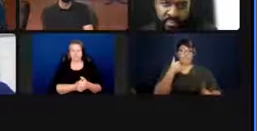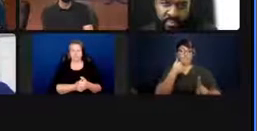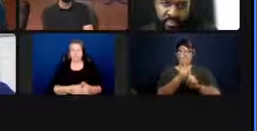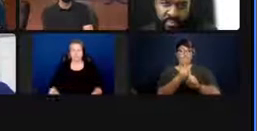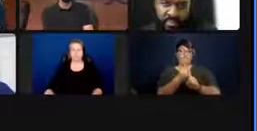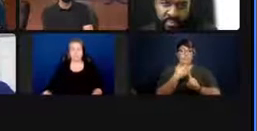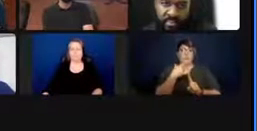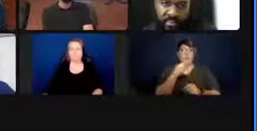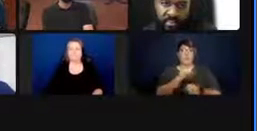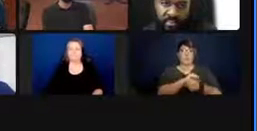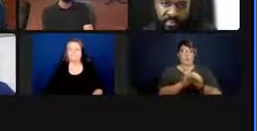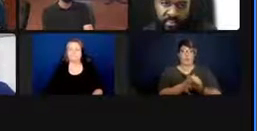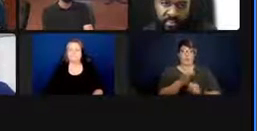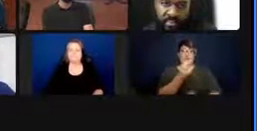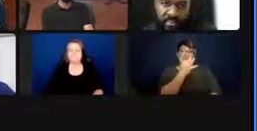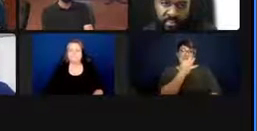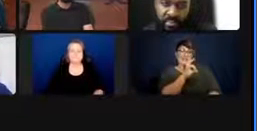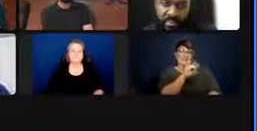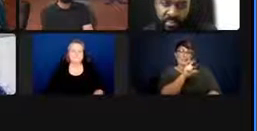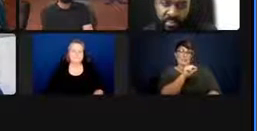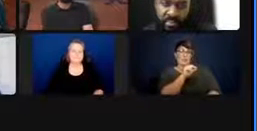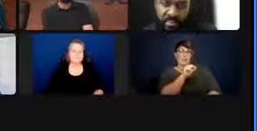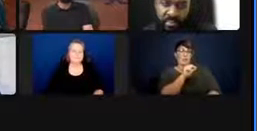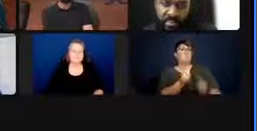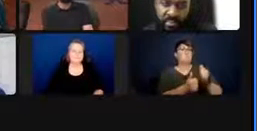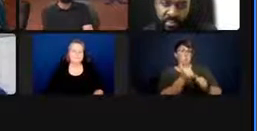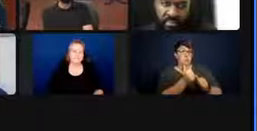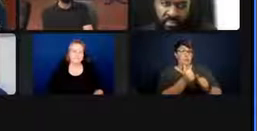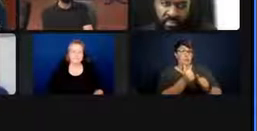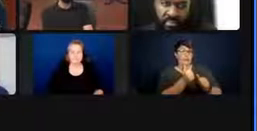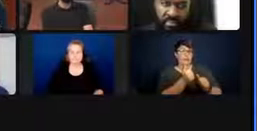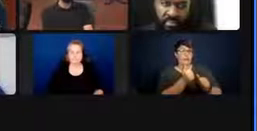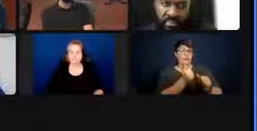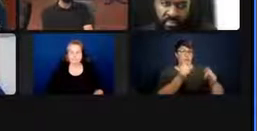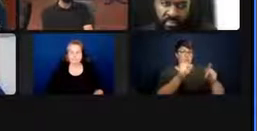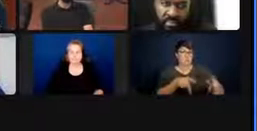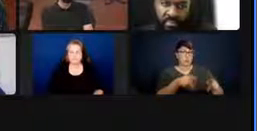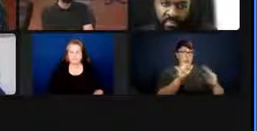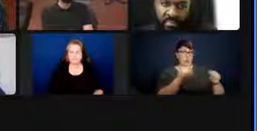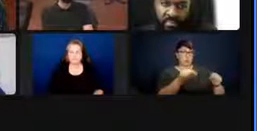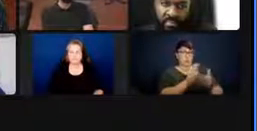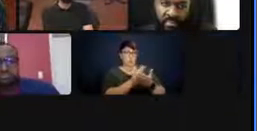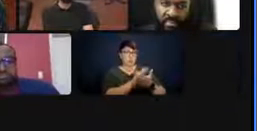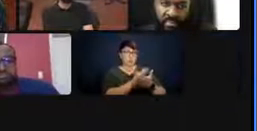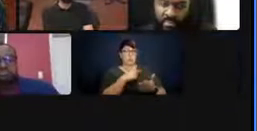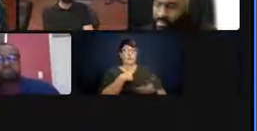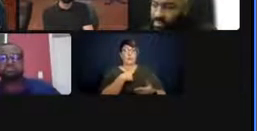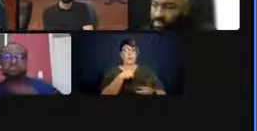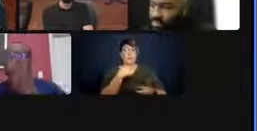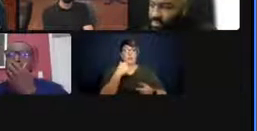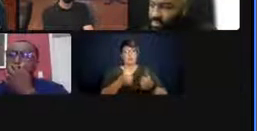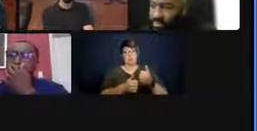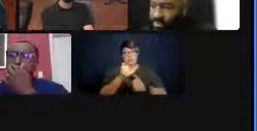3 سنوات تأثرت بكوفيد 19. 2020 كنا تقريبا شخصيا،